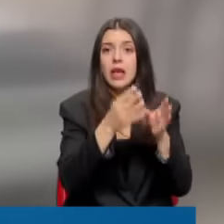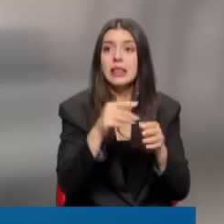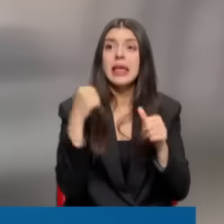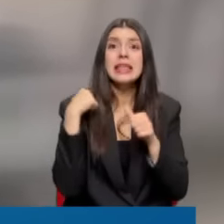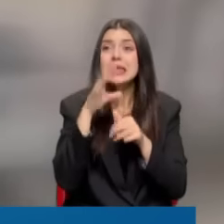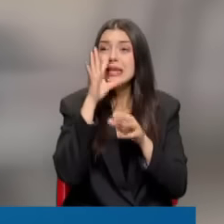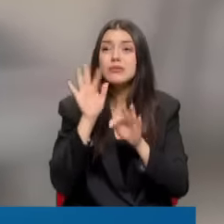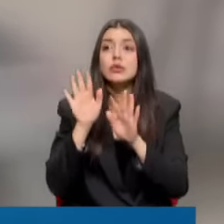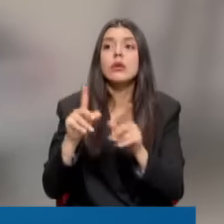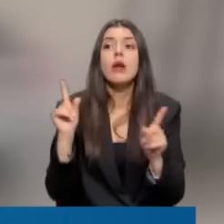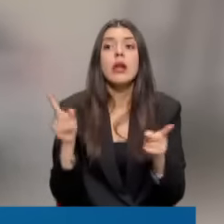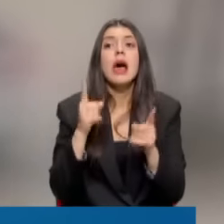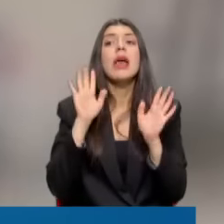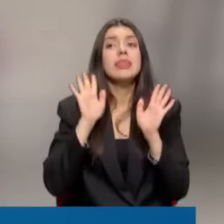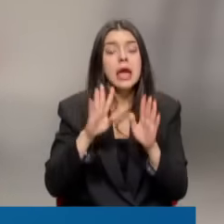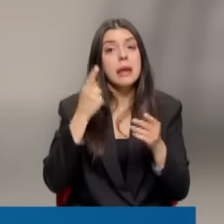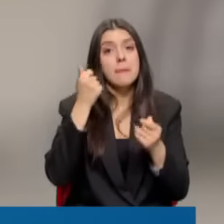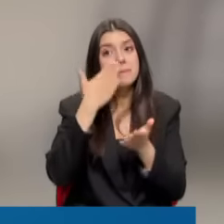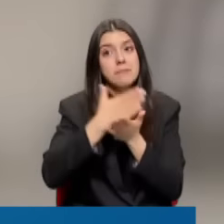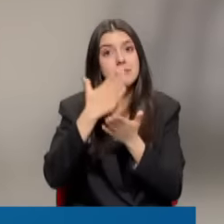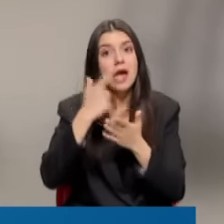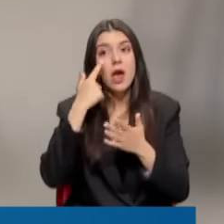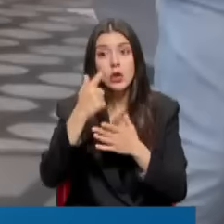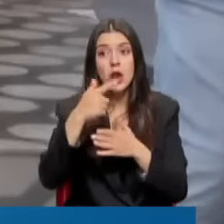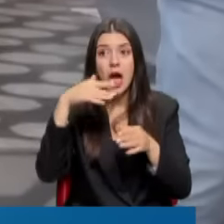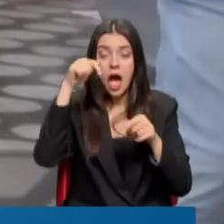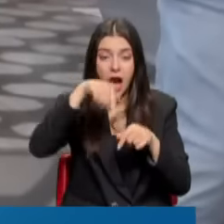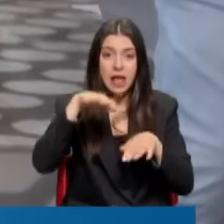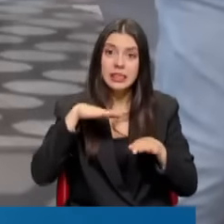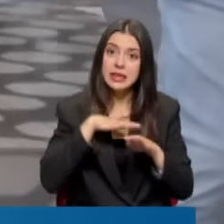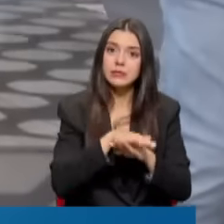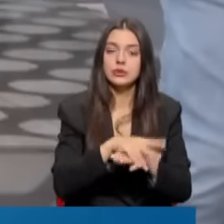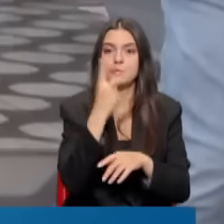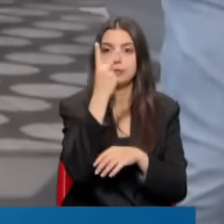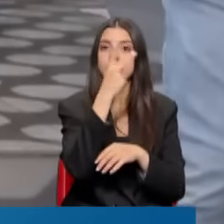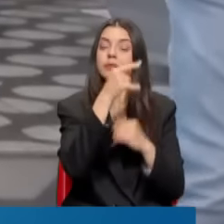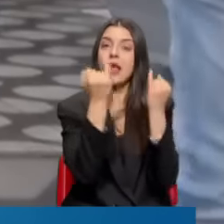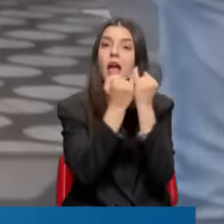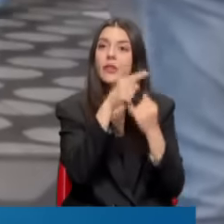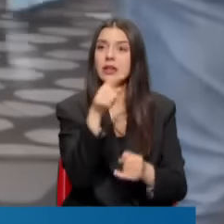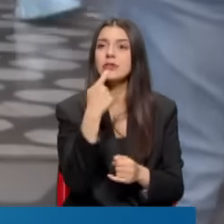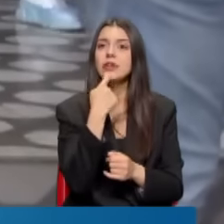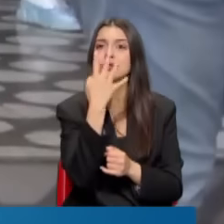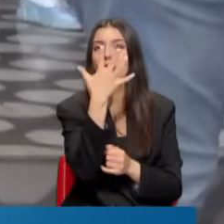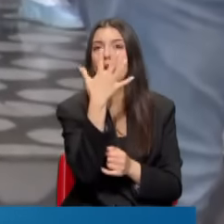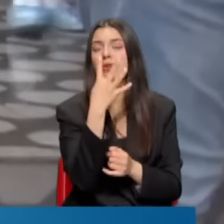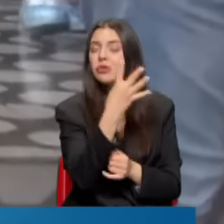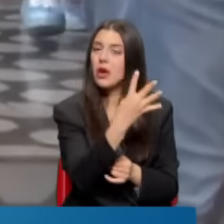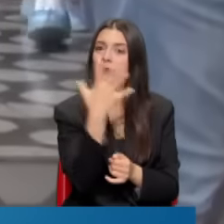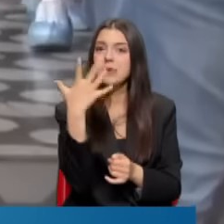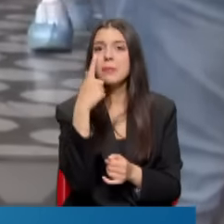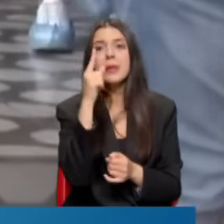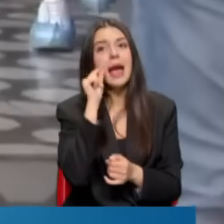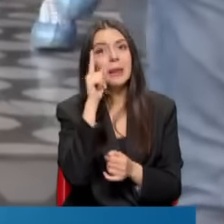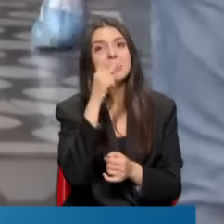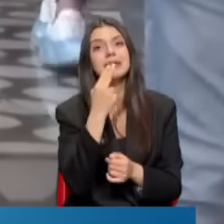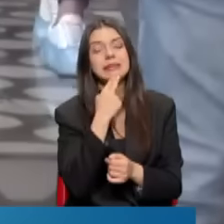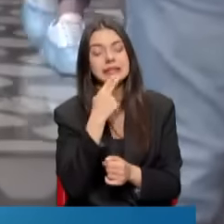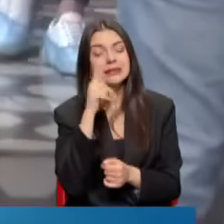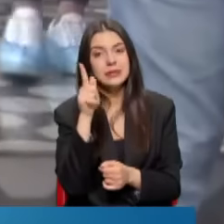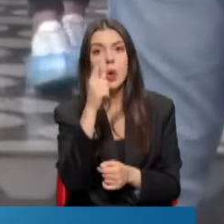durduramadı ta ki park halindeki araçların altına girene kadar iki kardeşmiş Bunlar 45 yaşlarında iki çocuk biri oğlan biri kız o